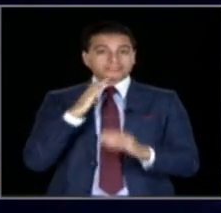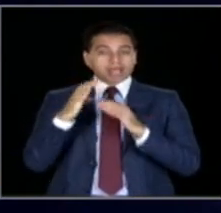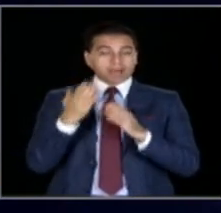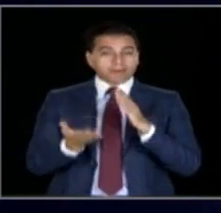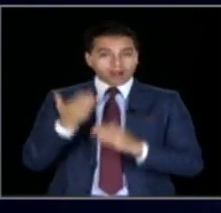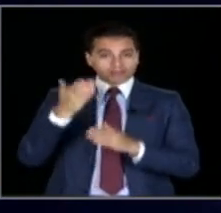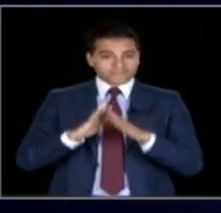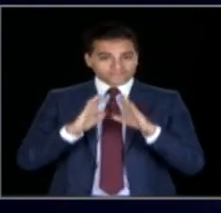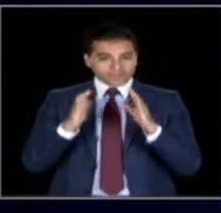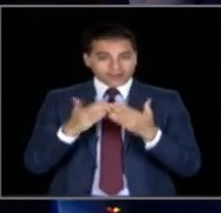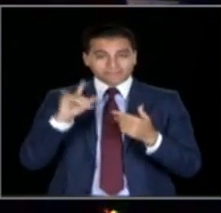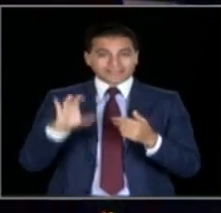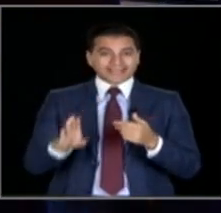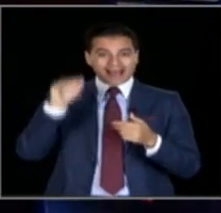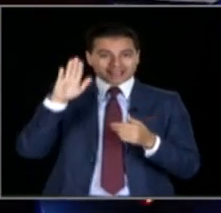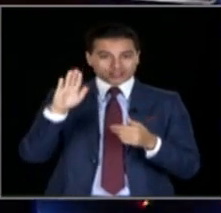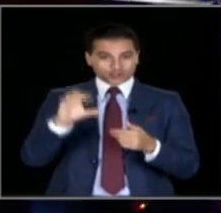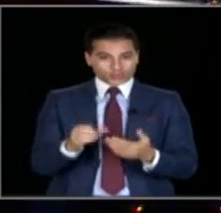كلها فريق بيكاسو.